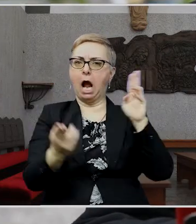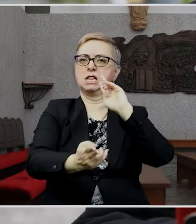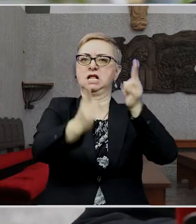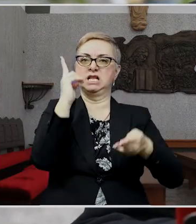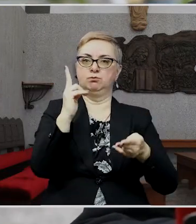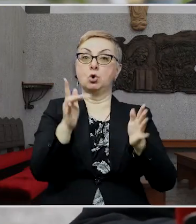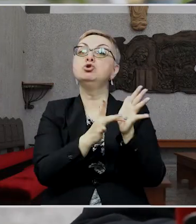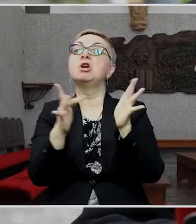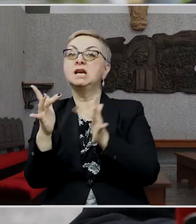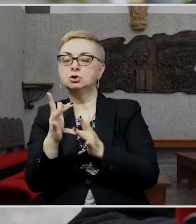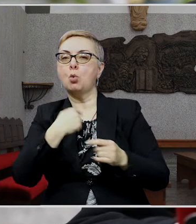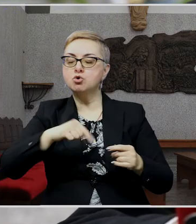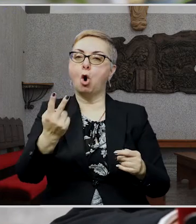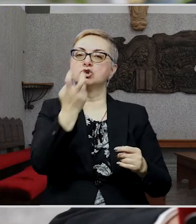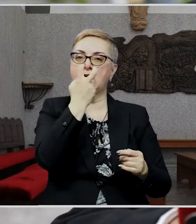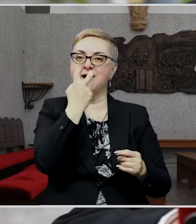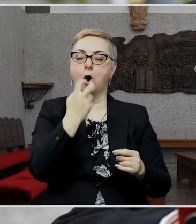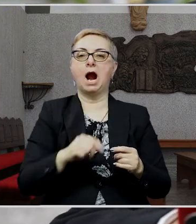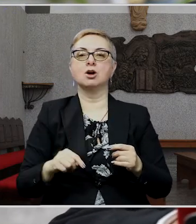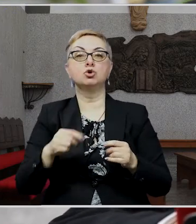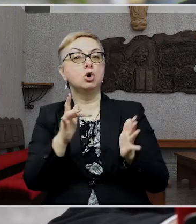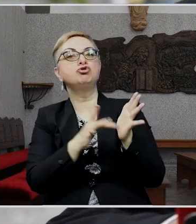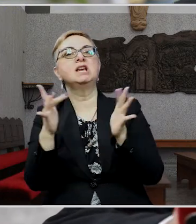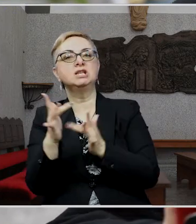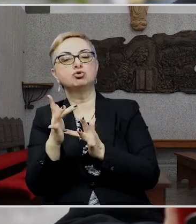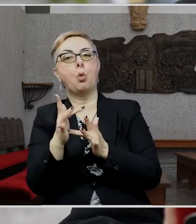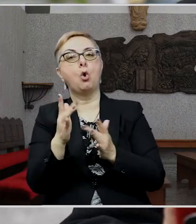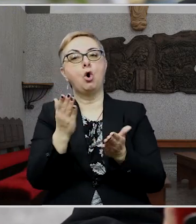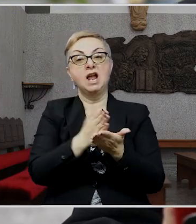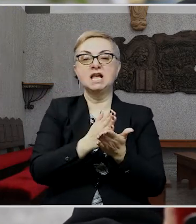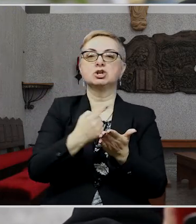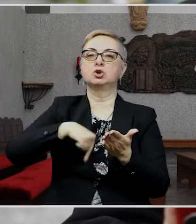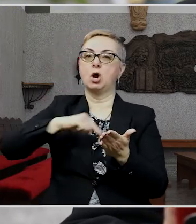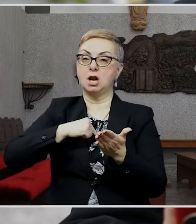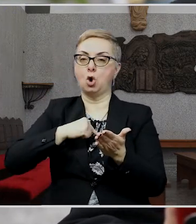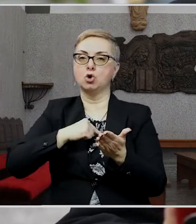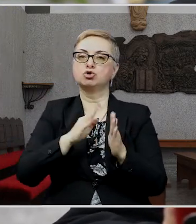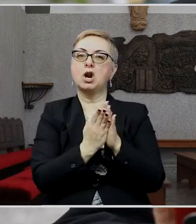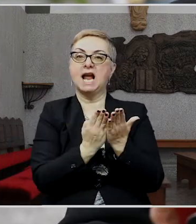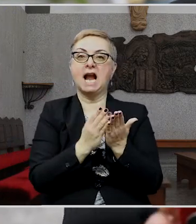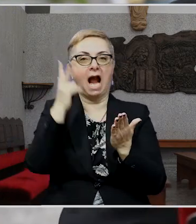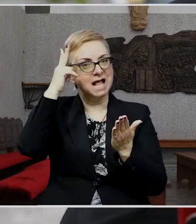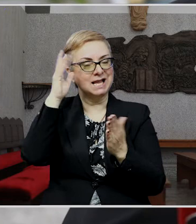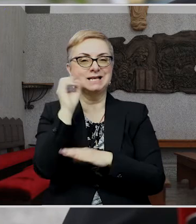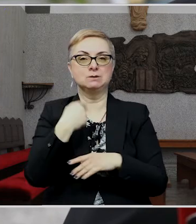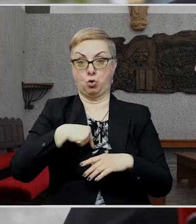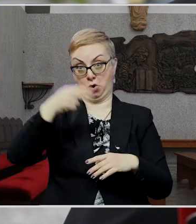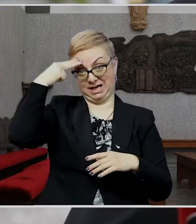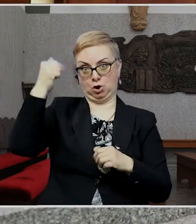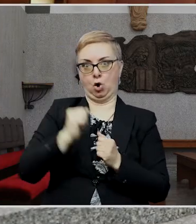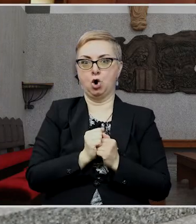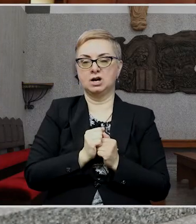nostro avvocato gesù un nostro intercessore così ancora ci ricorda il catechismo della chiesa cattolica